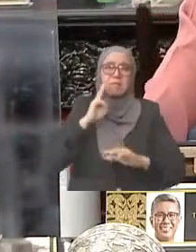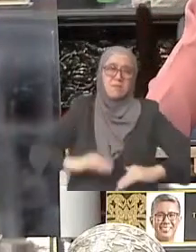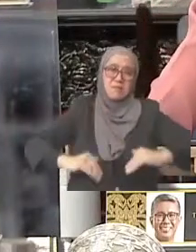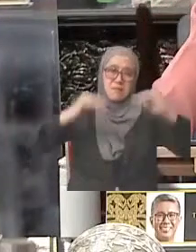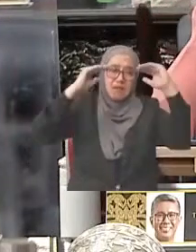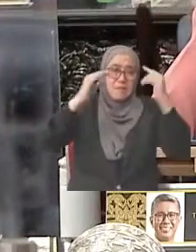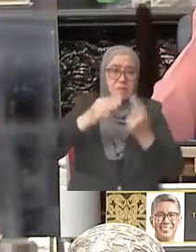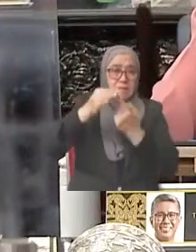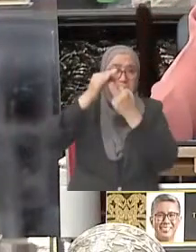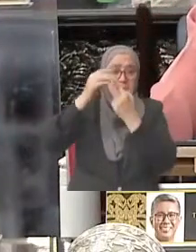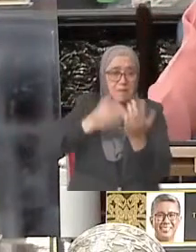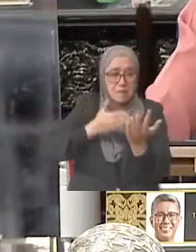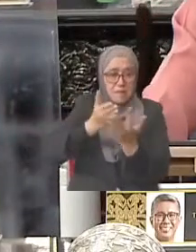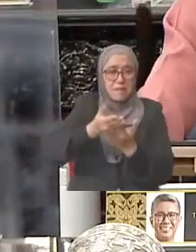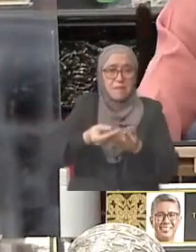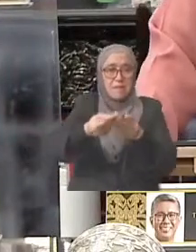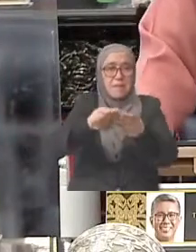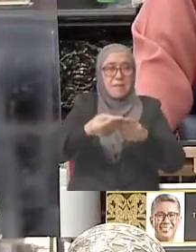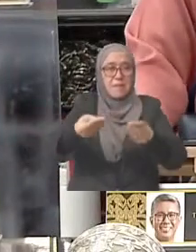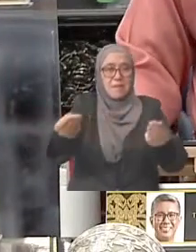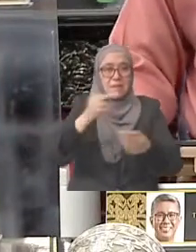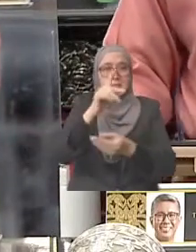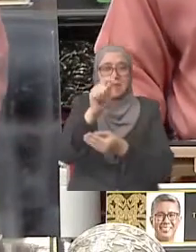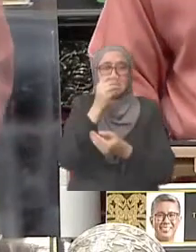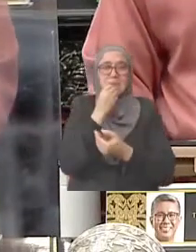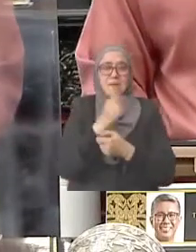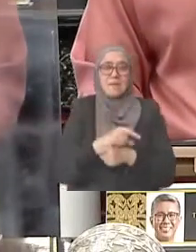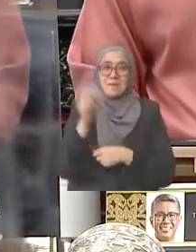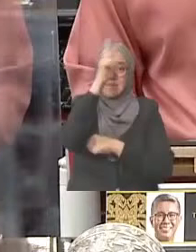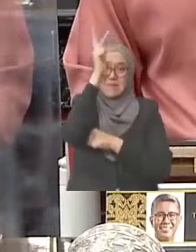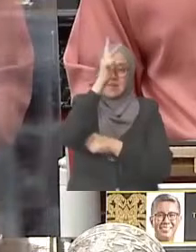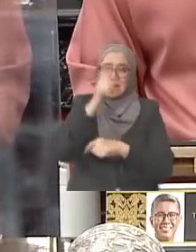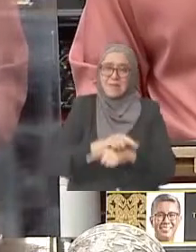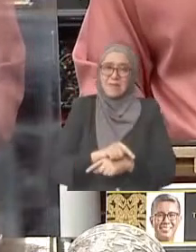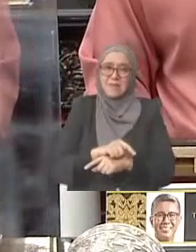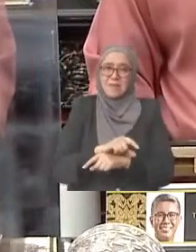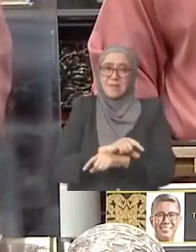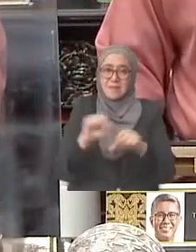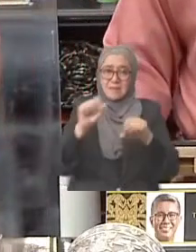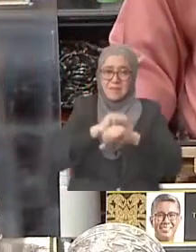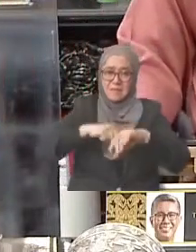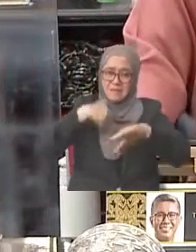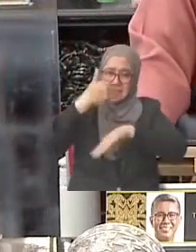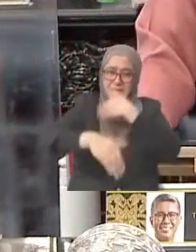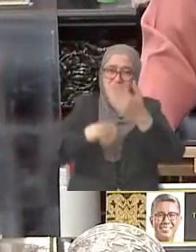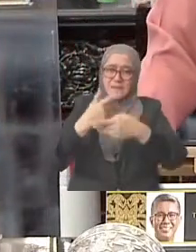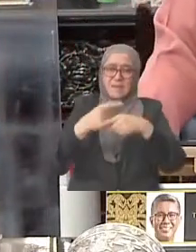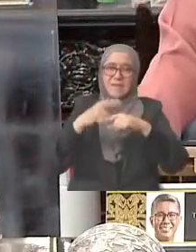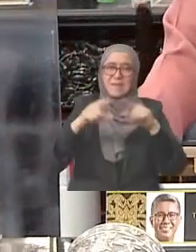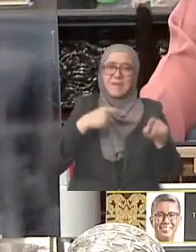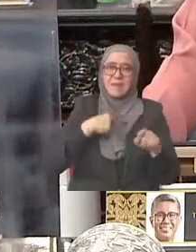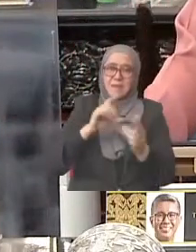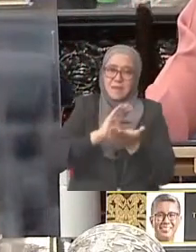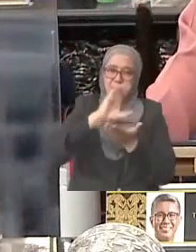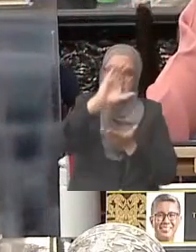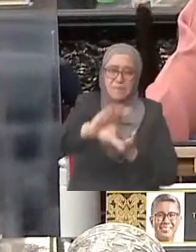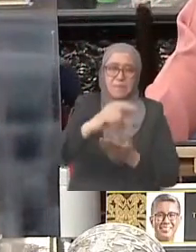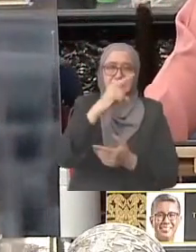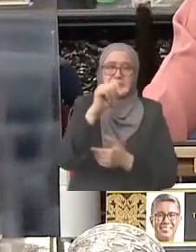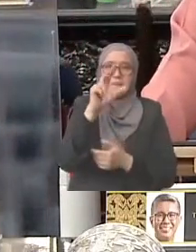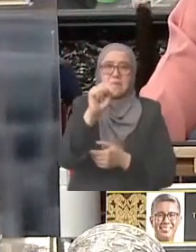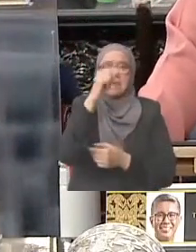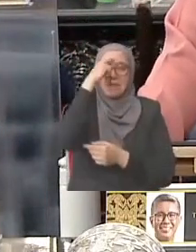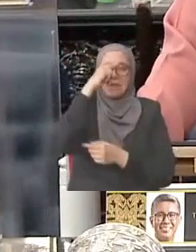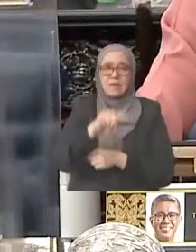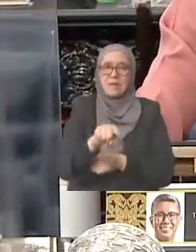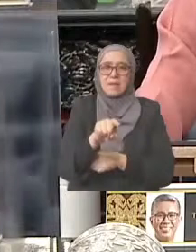selanjutnya kerajaan akan melaksanakan ini setiap gleason insentif community empowerment melalui pemberian garansinya 10.000 Ringgit